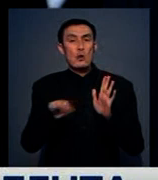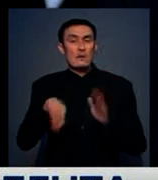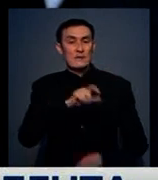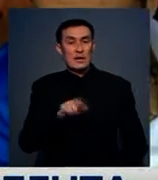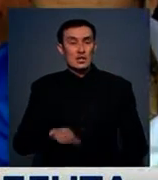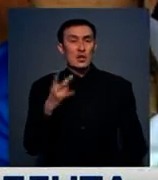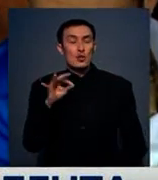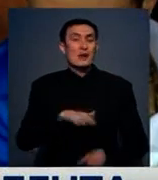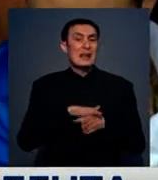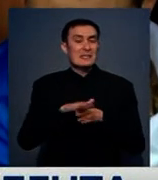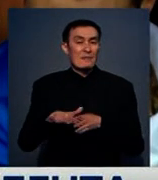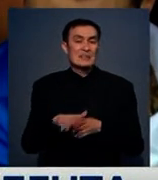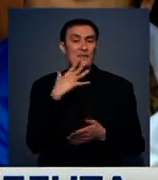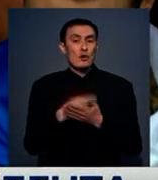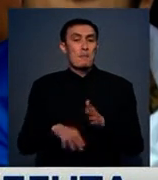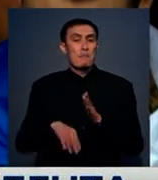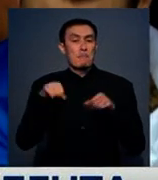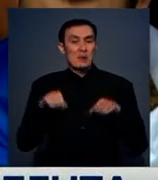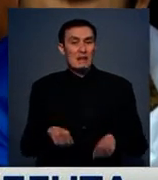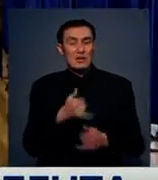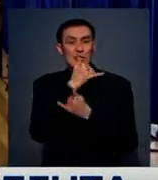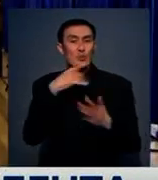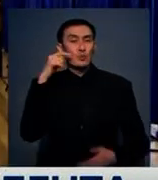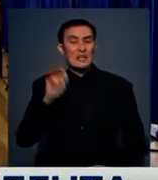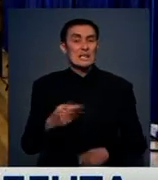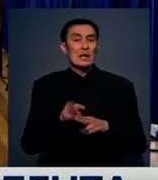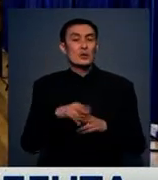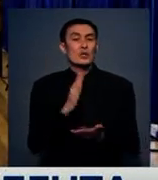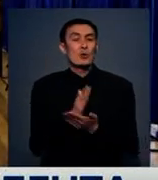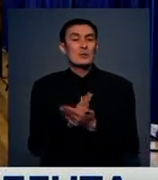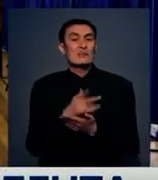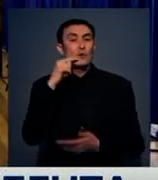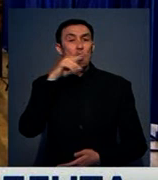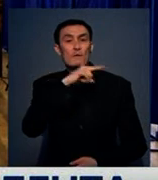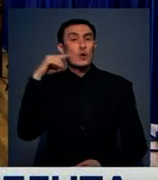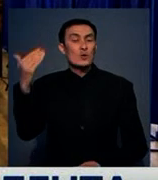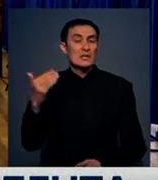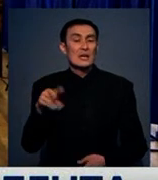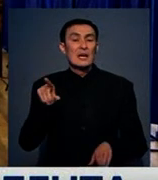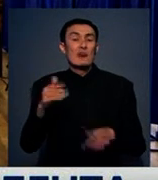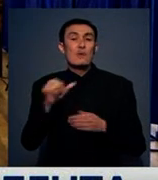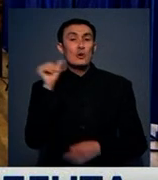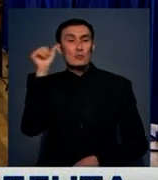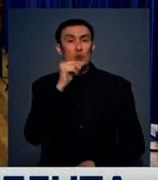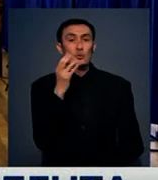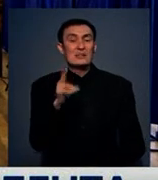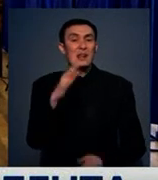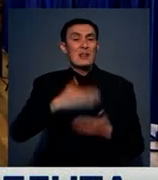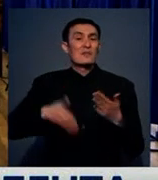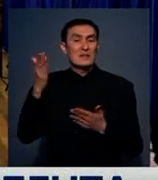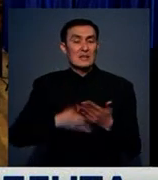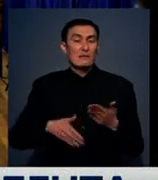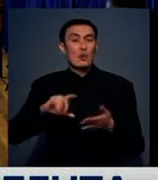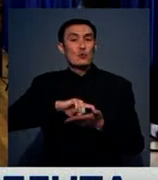граждан. Однако реализовать избирательное право не смогут украинцы, которые находятся в России, поскольку там еще в прошлом году ЦИК ликвидировал